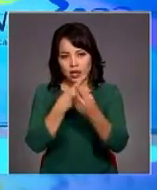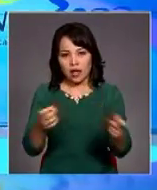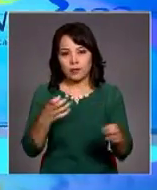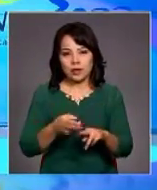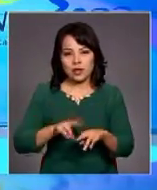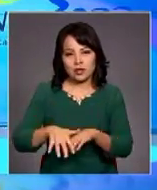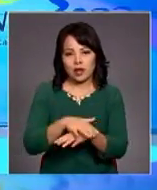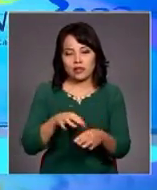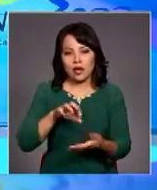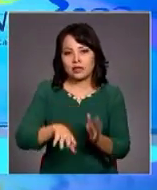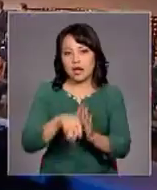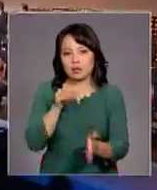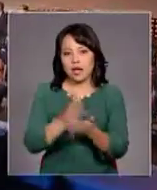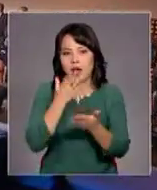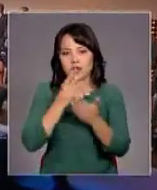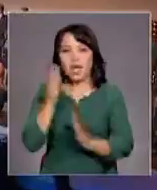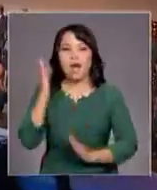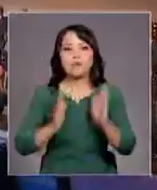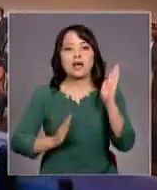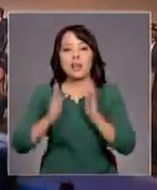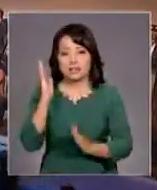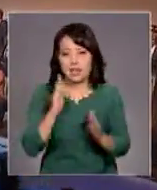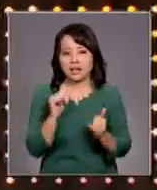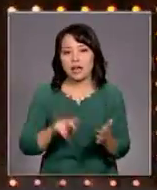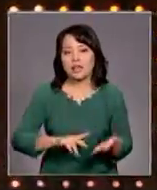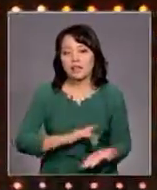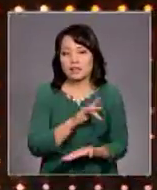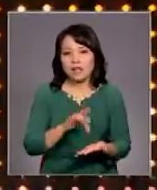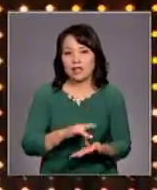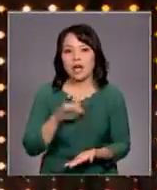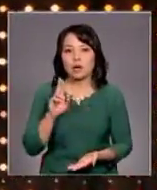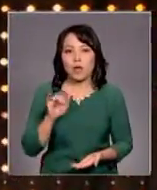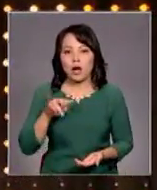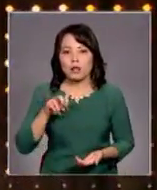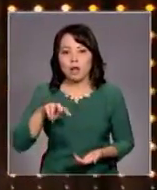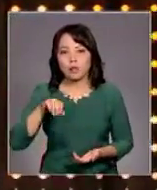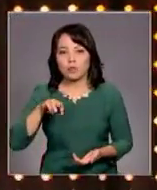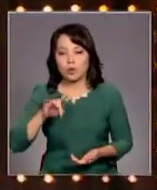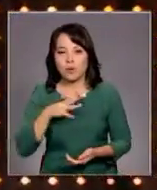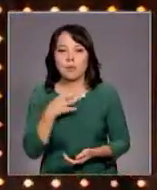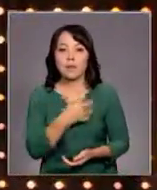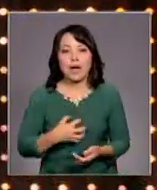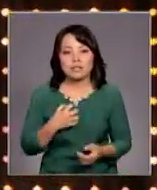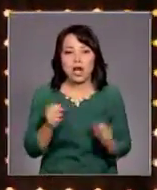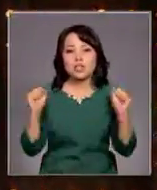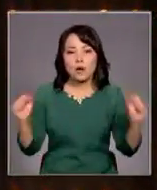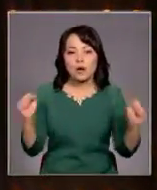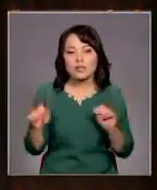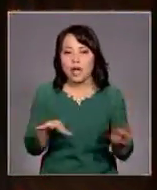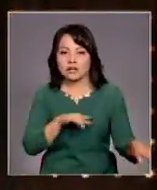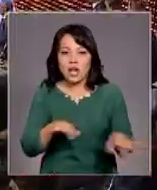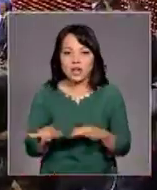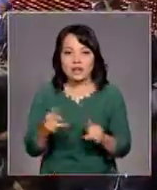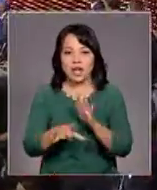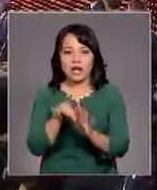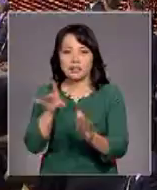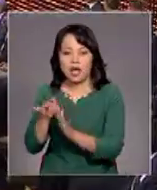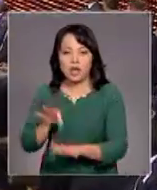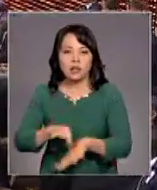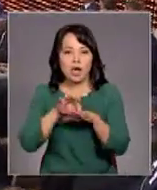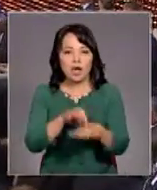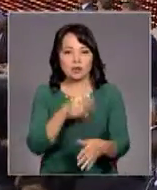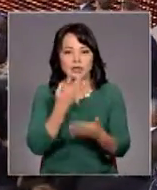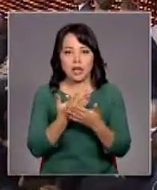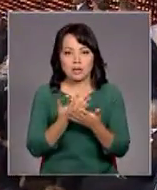Айта кетейік, осымен бірнеше күн қатарынан Малайзия астанасы Куала-Лумпурда маңызды спорттық шараны өткізетін елді іріктеу шарасы